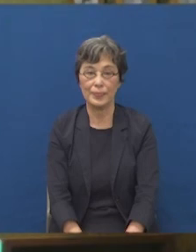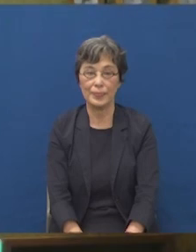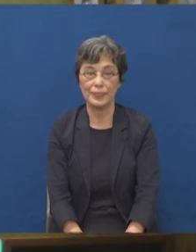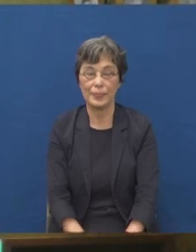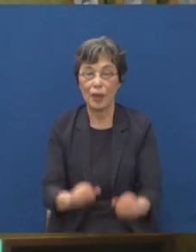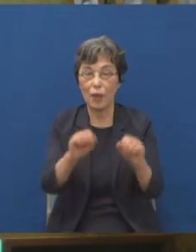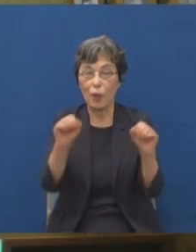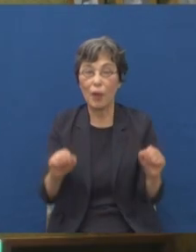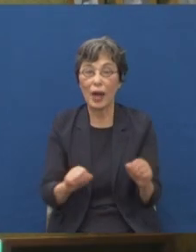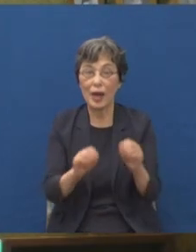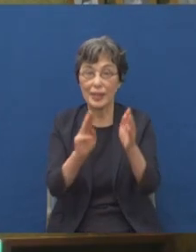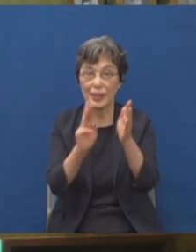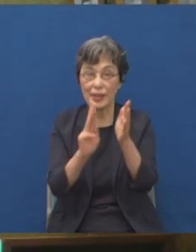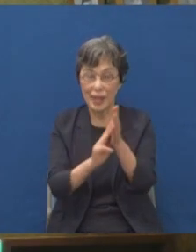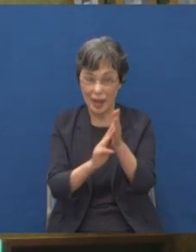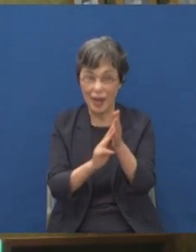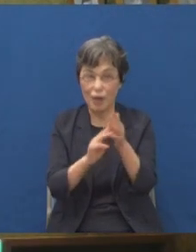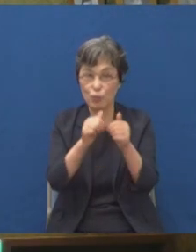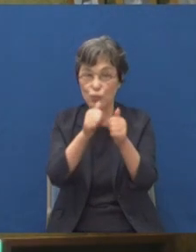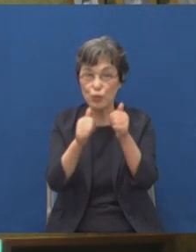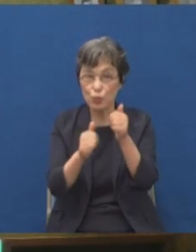岡田副市長。